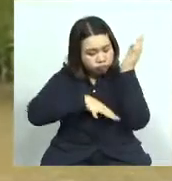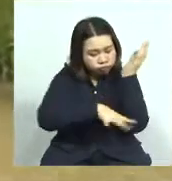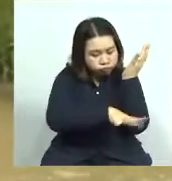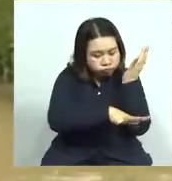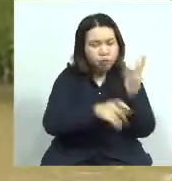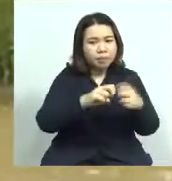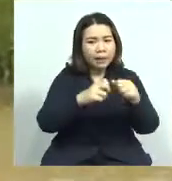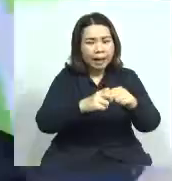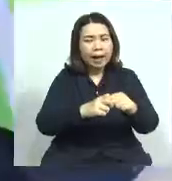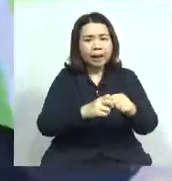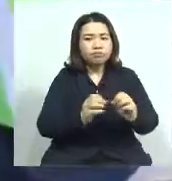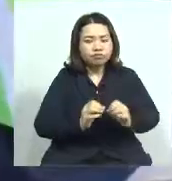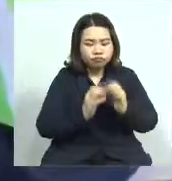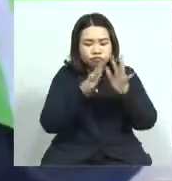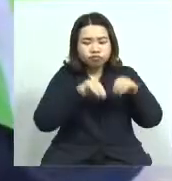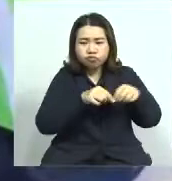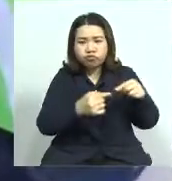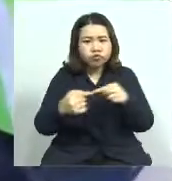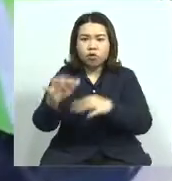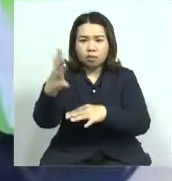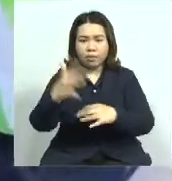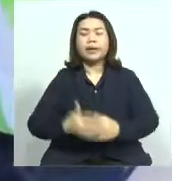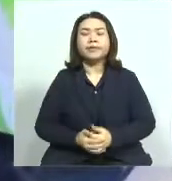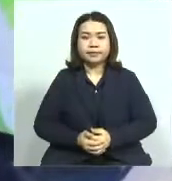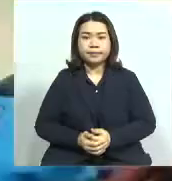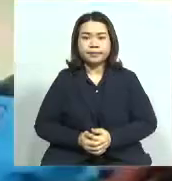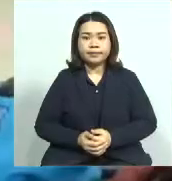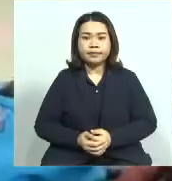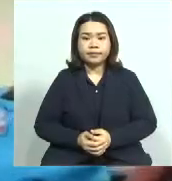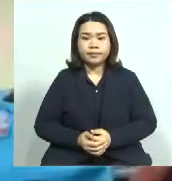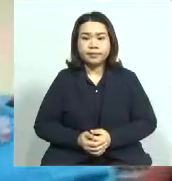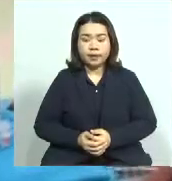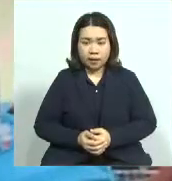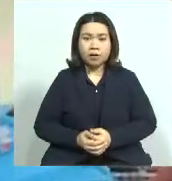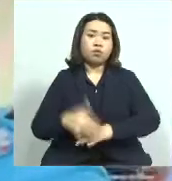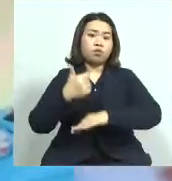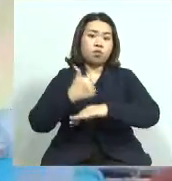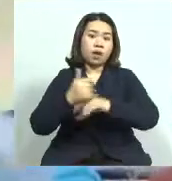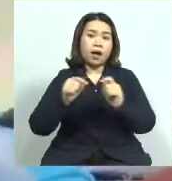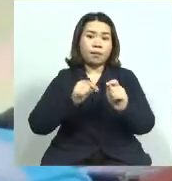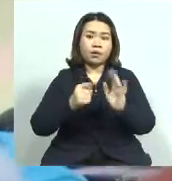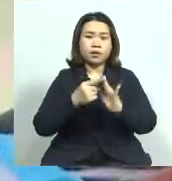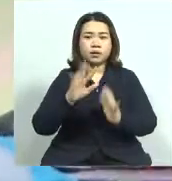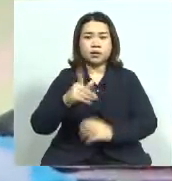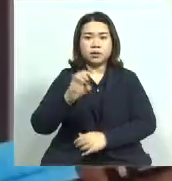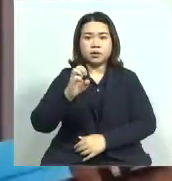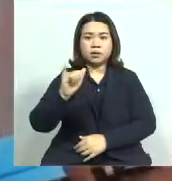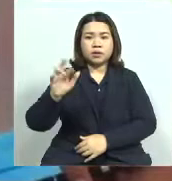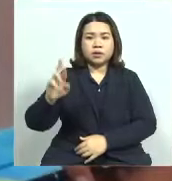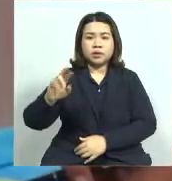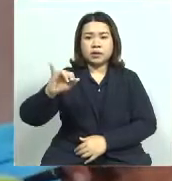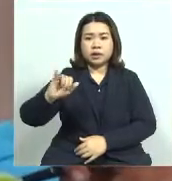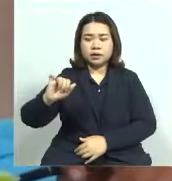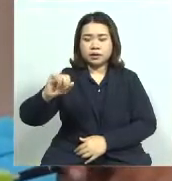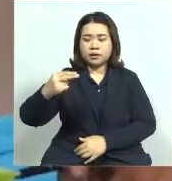าง ขณะเดียวกันค่ะนายมนตราพรมสินทุนนะคะในอำเภอเชียงใหญ่ก็ได้ประชุมหารือร่วมกับ